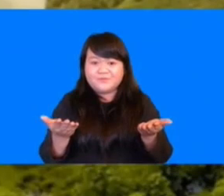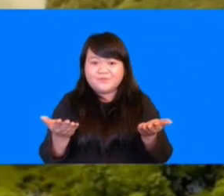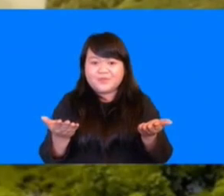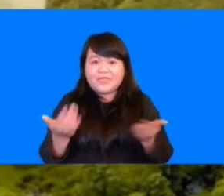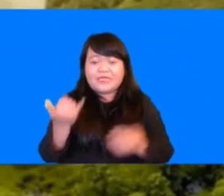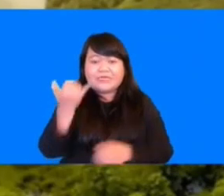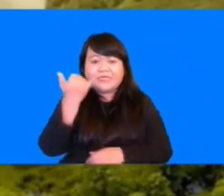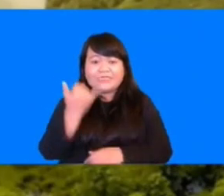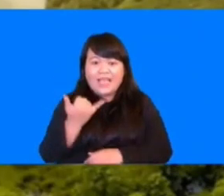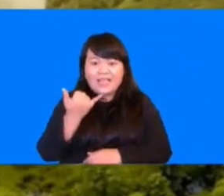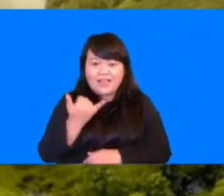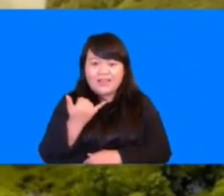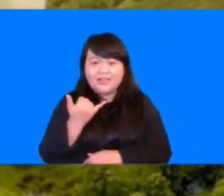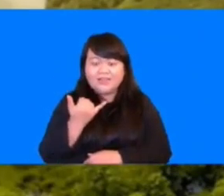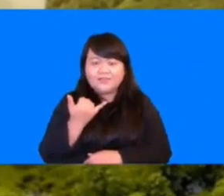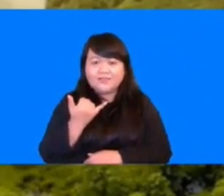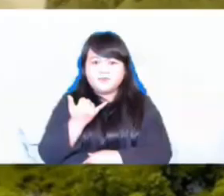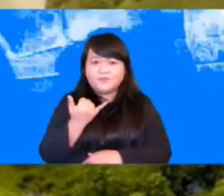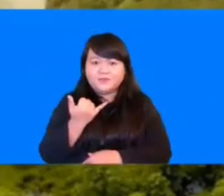saat ini